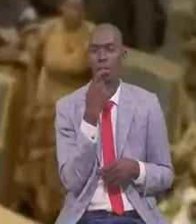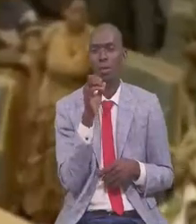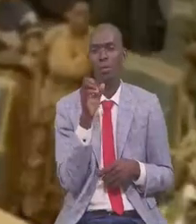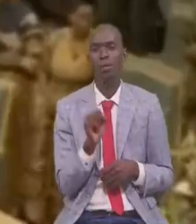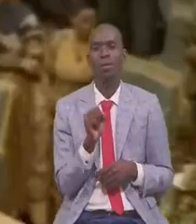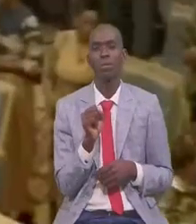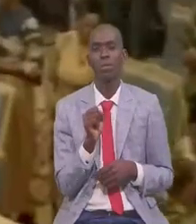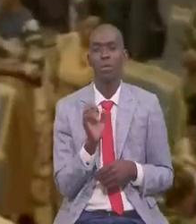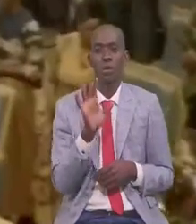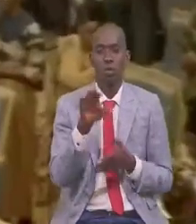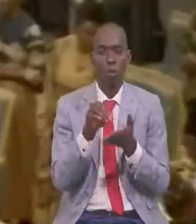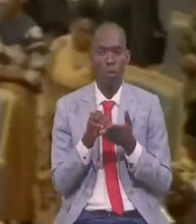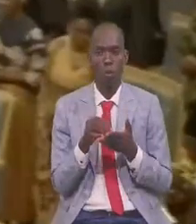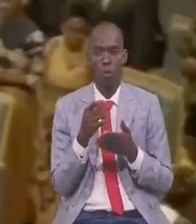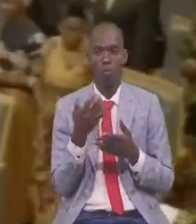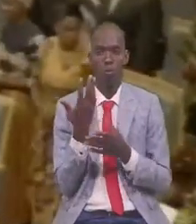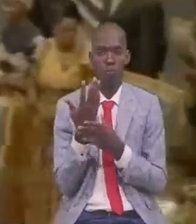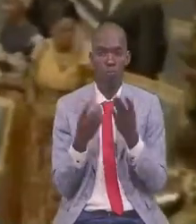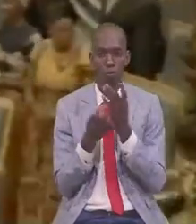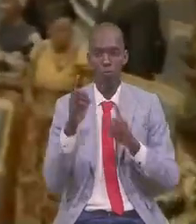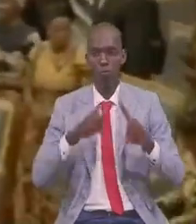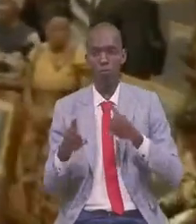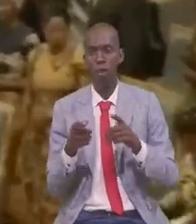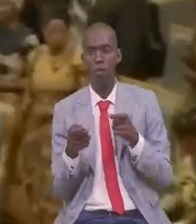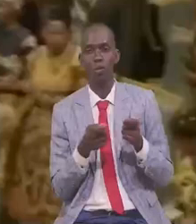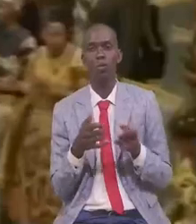Ta langue, il faut la dompter.